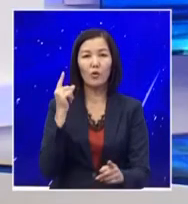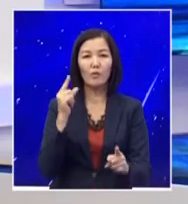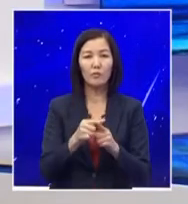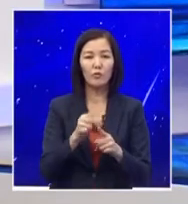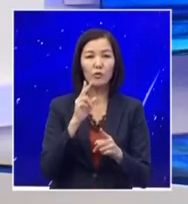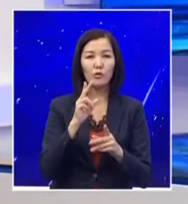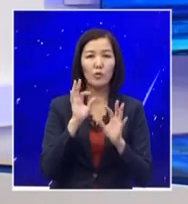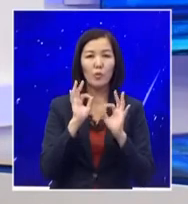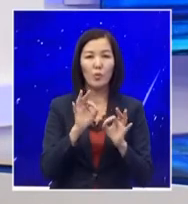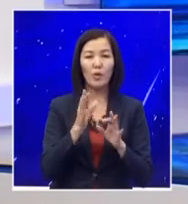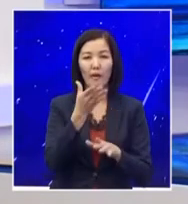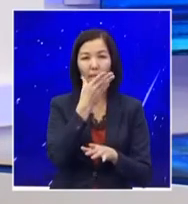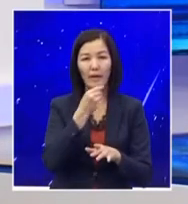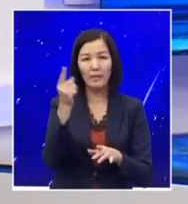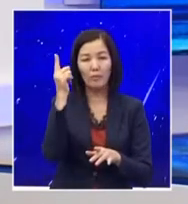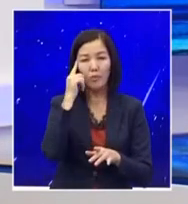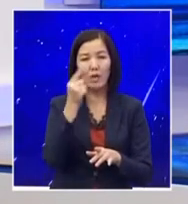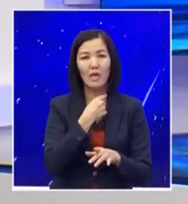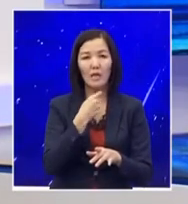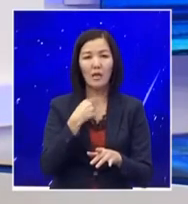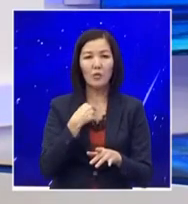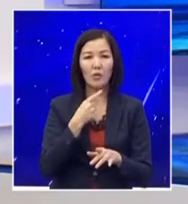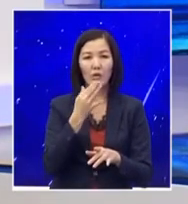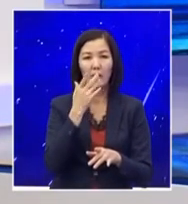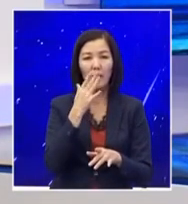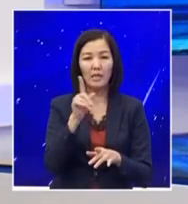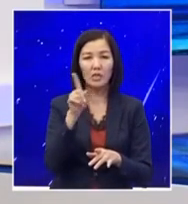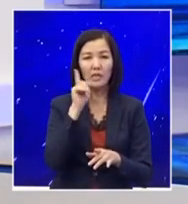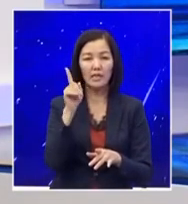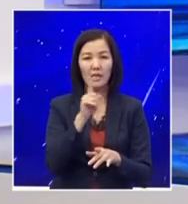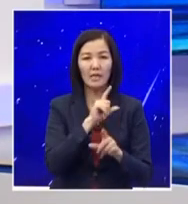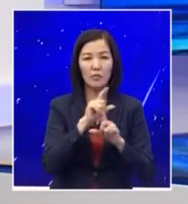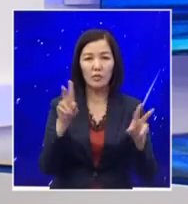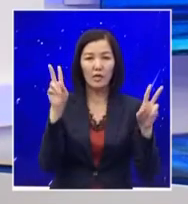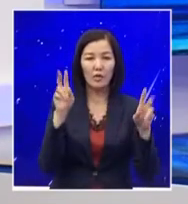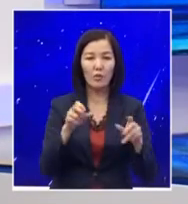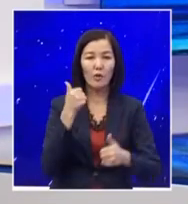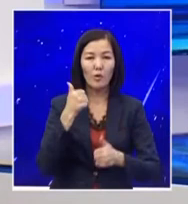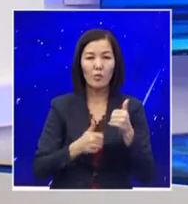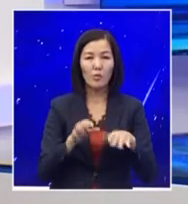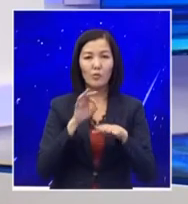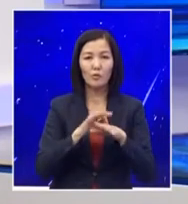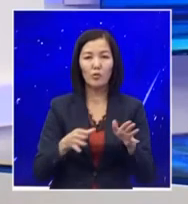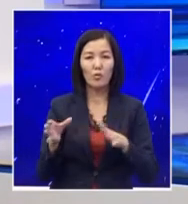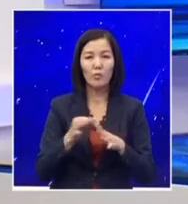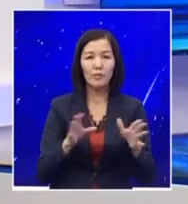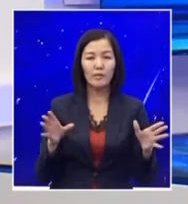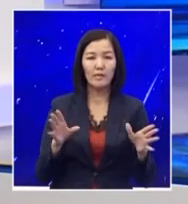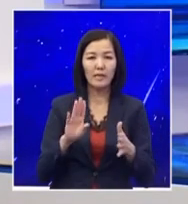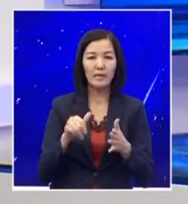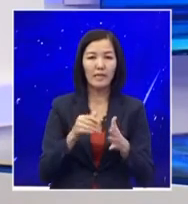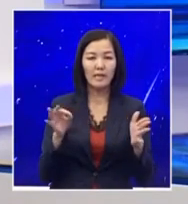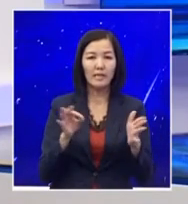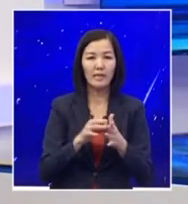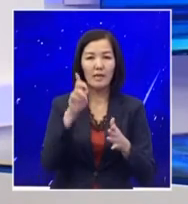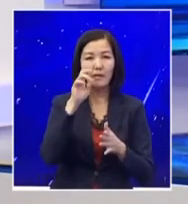ой. Талдықорғанда әр этнос жастар арасында осындай атаумен концерт-конкурс өтті. Облыстық сайыстың басты мақсаты мемлекеттік